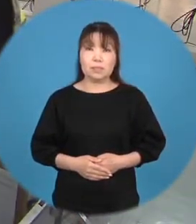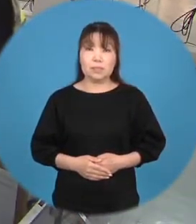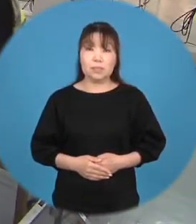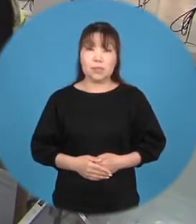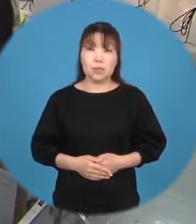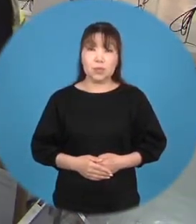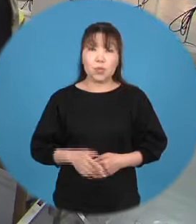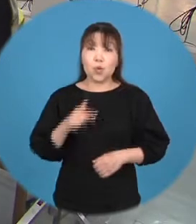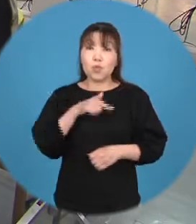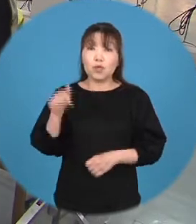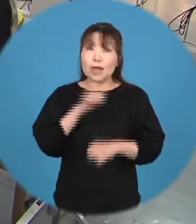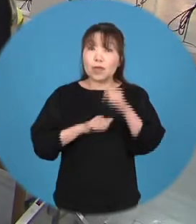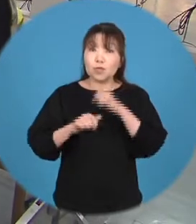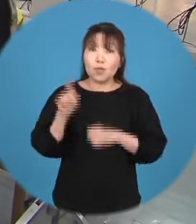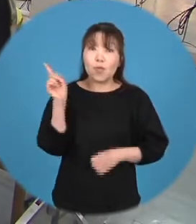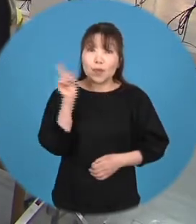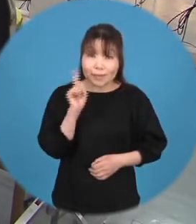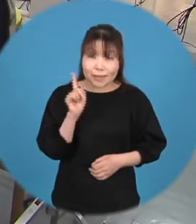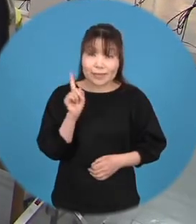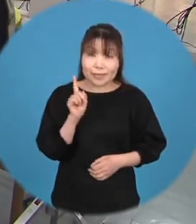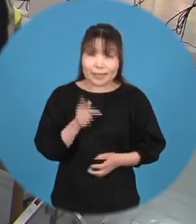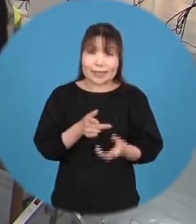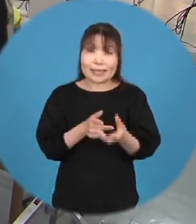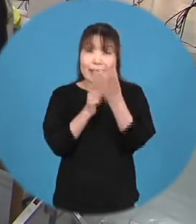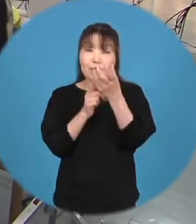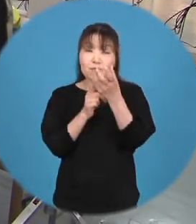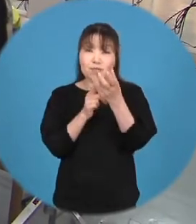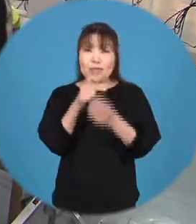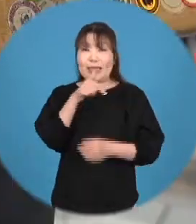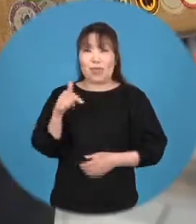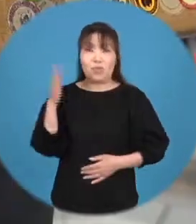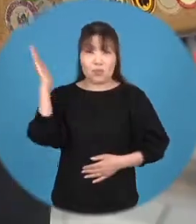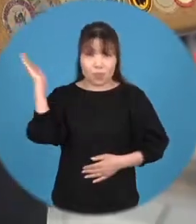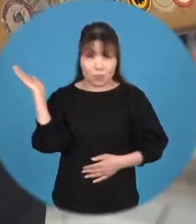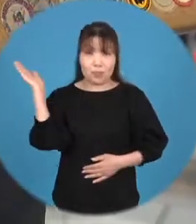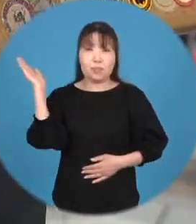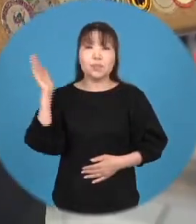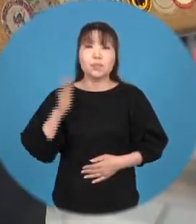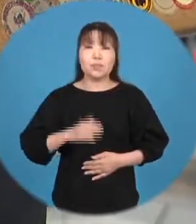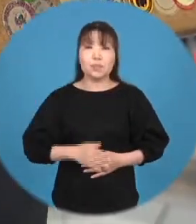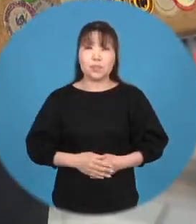その部活動とはライフル射撃部です。